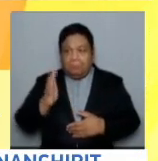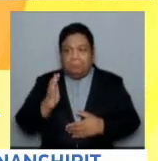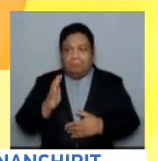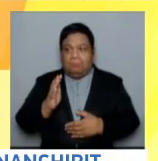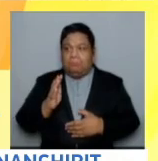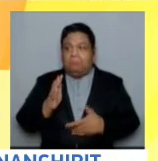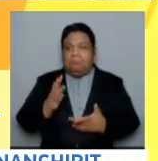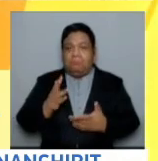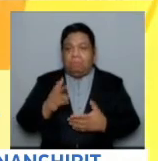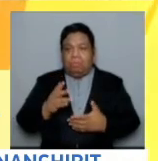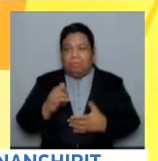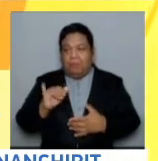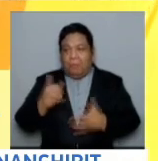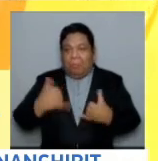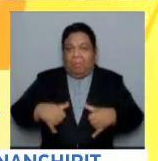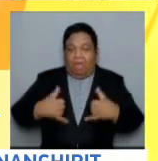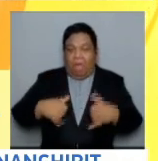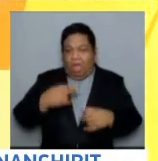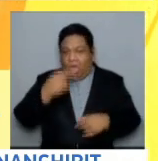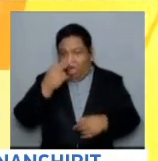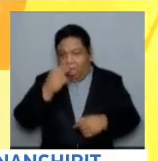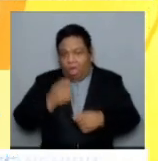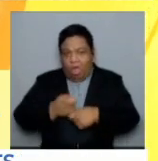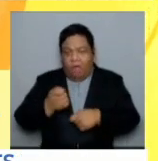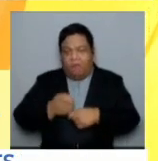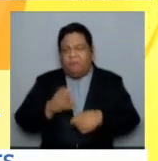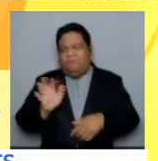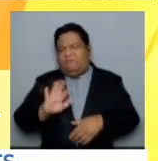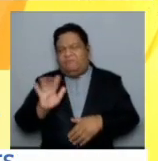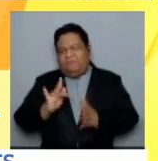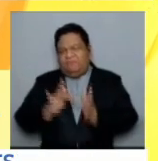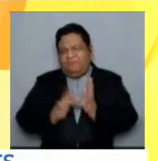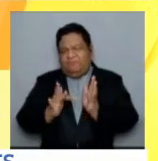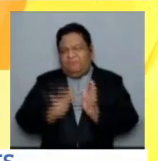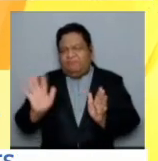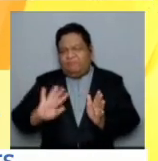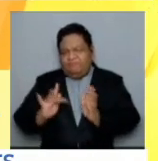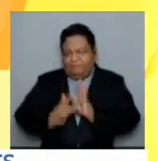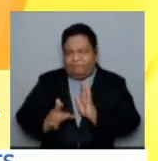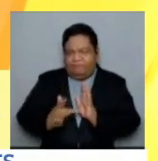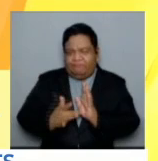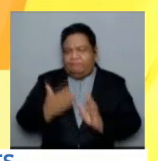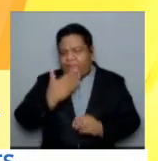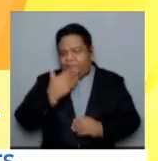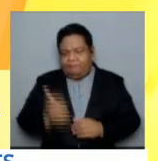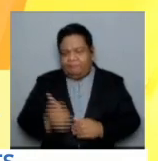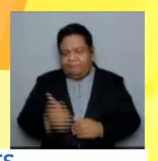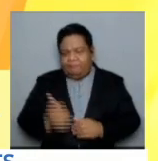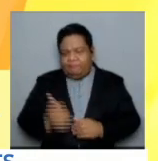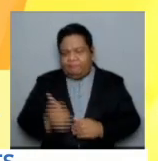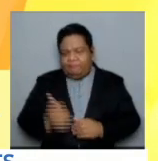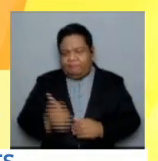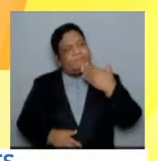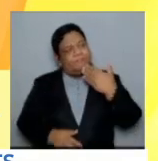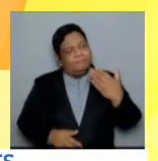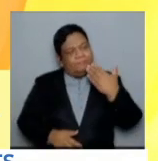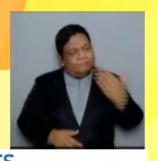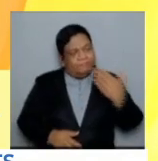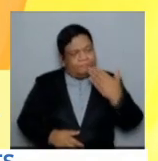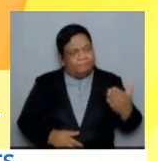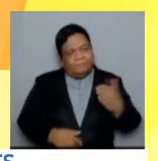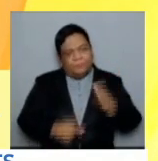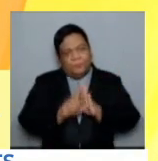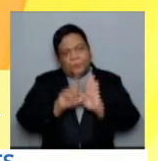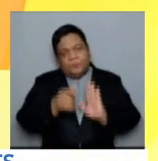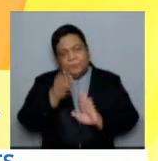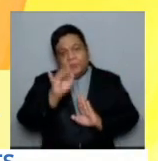Hirap na nga eh, di ba? Tapos sasamantalahin pa. Correct. Alright, maraming salamat, Attorney Gabby Concepcion. At syempre, hindi ko